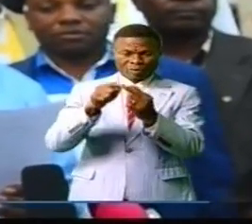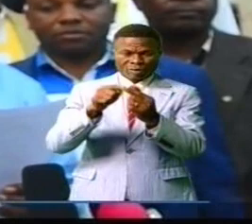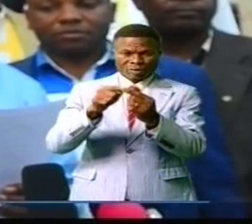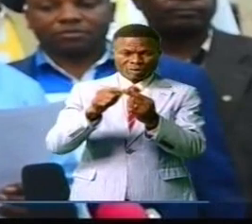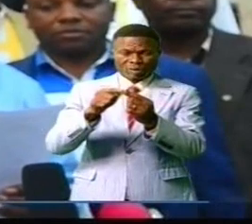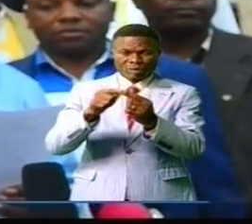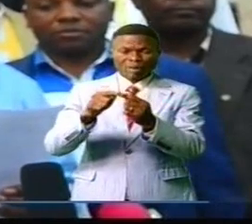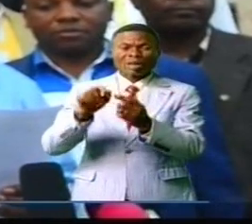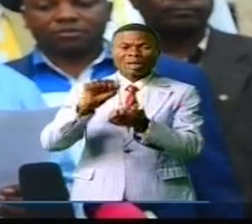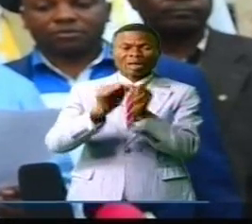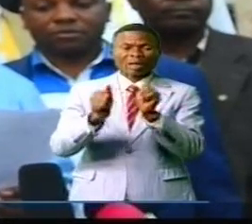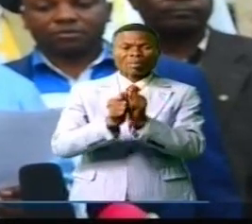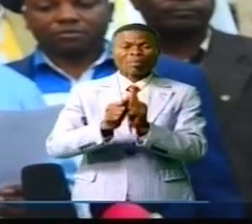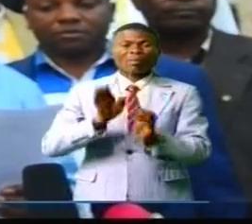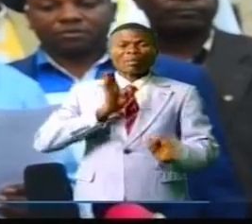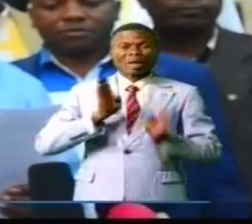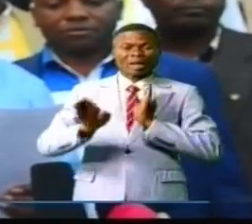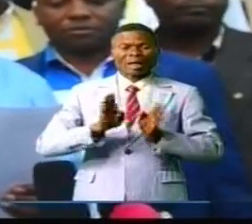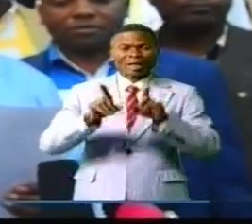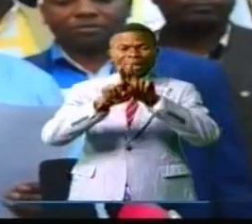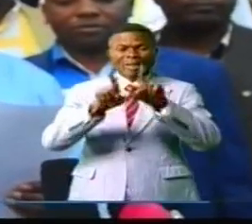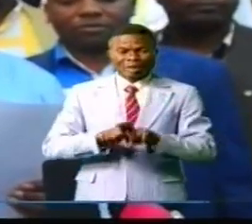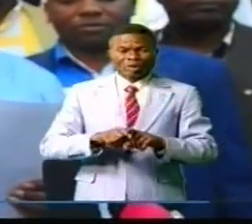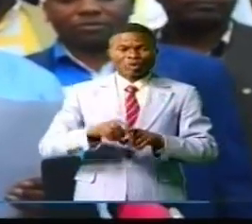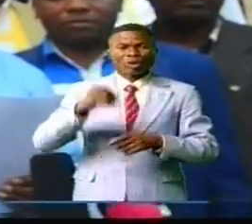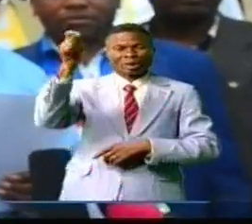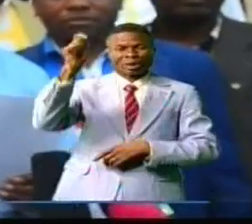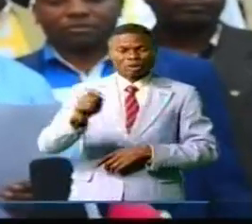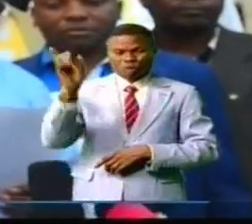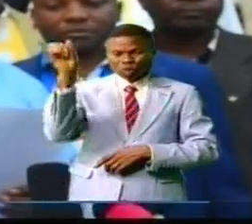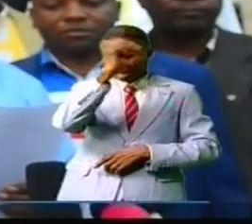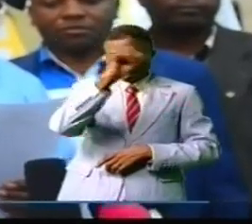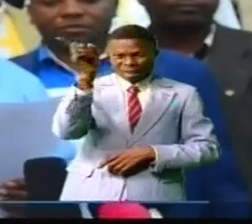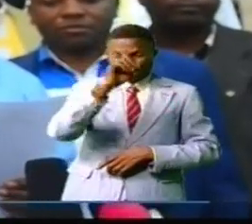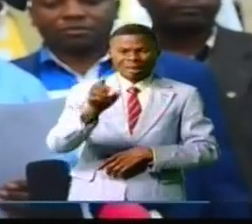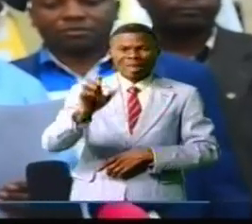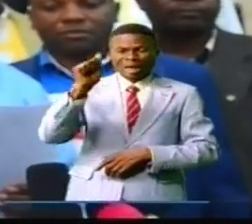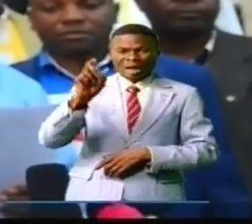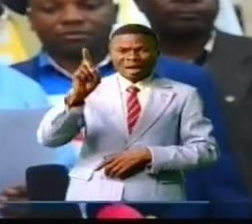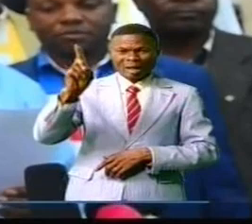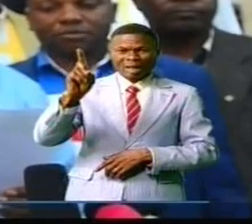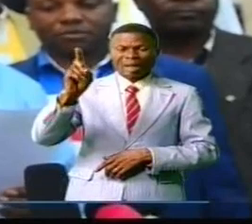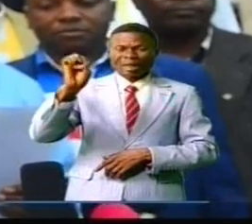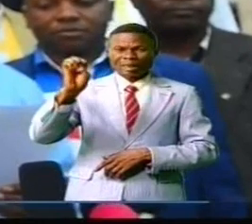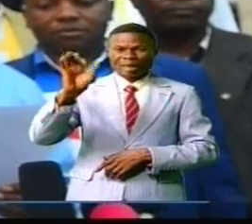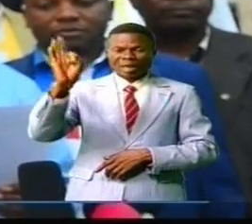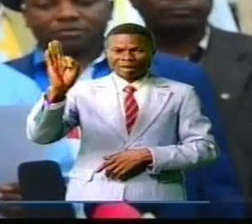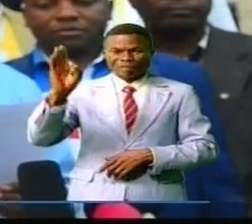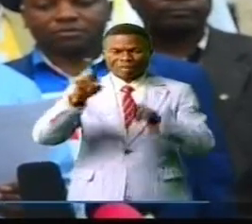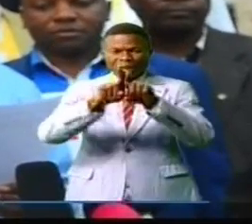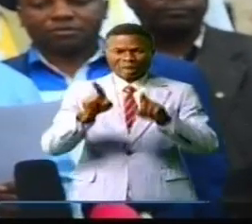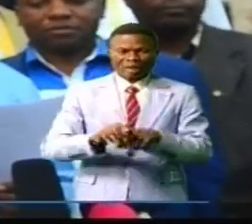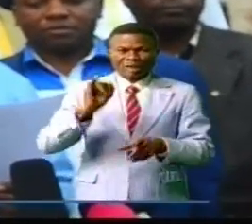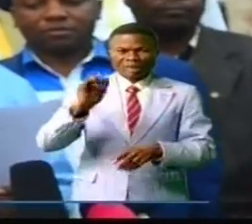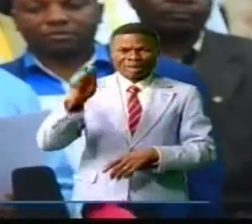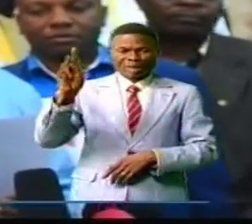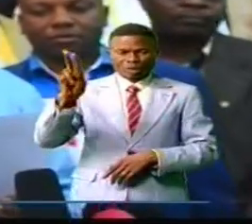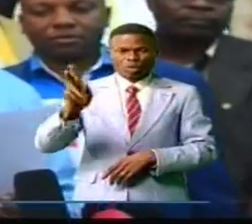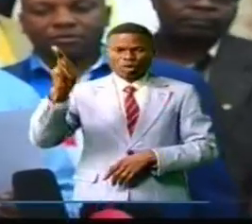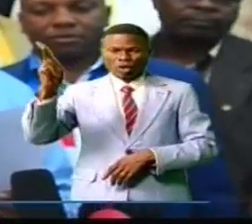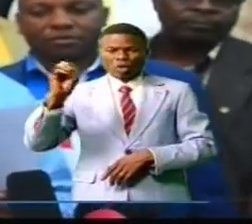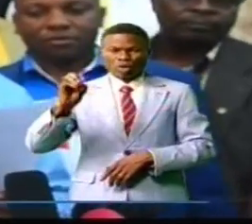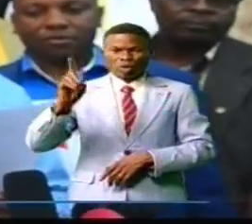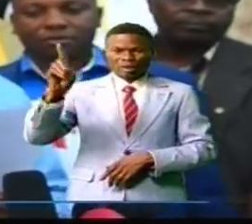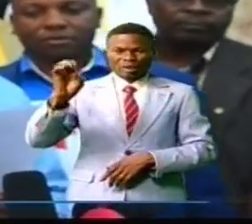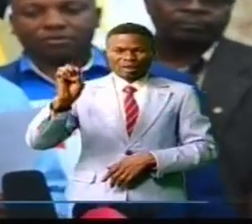drames de Beni du fait des ADF, et dans l'Ituri du fait des Codeco et autres groupes armés,